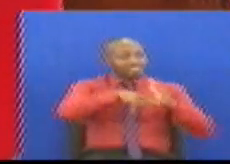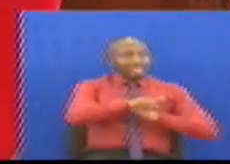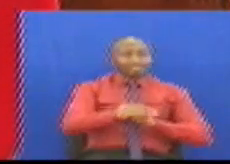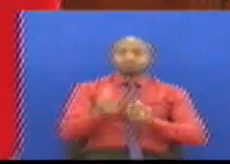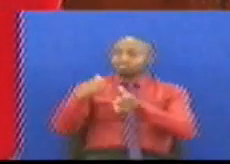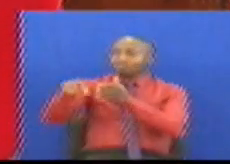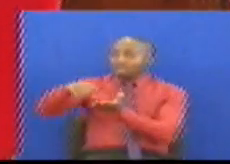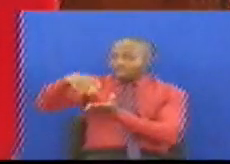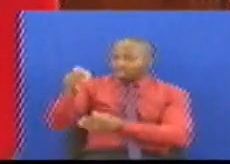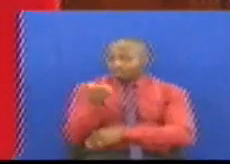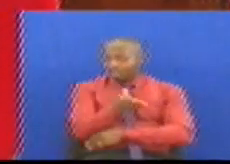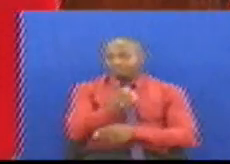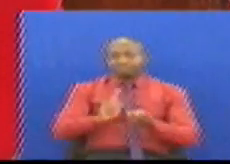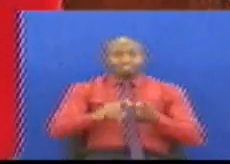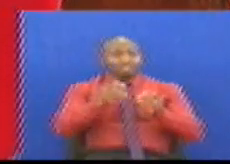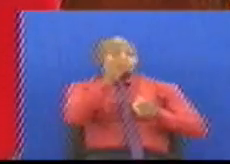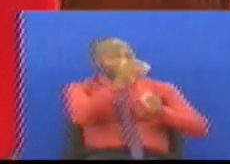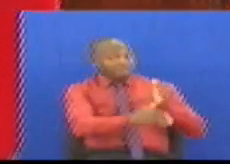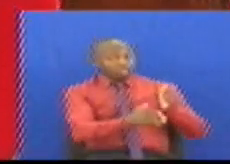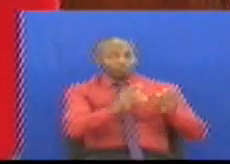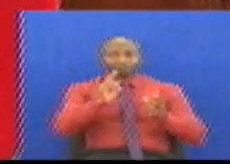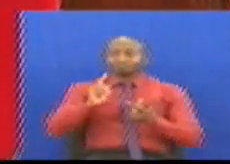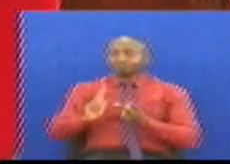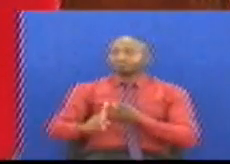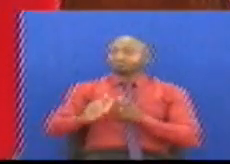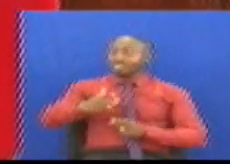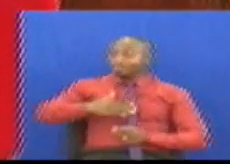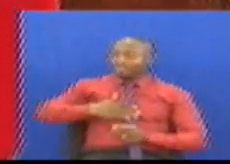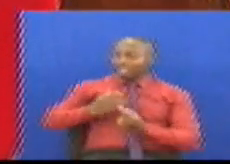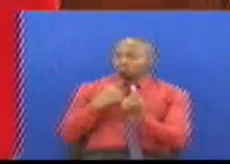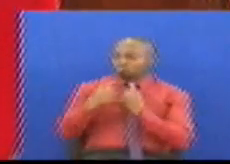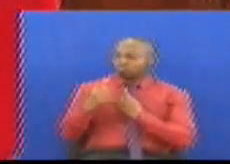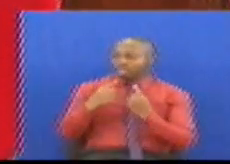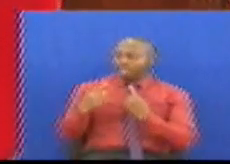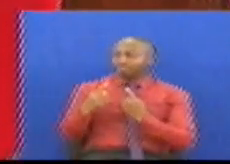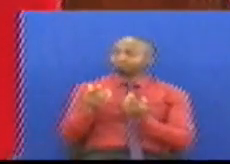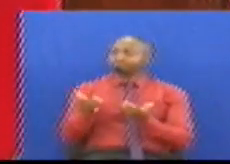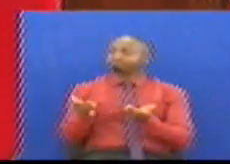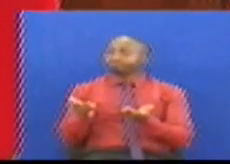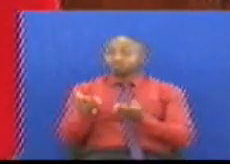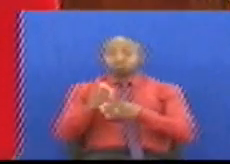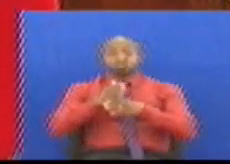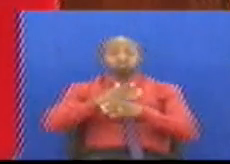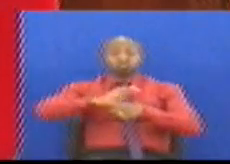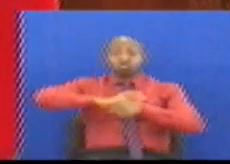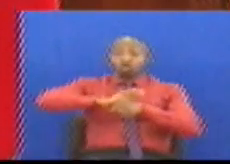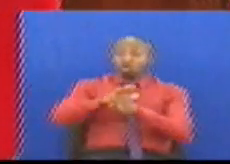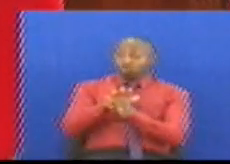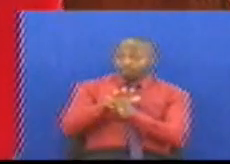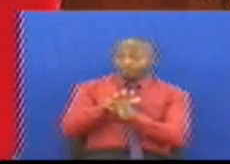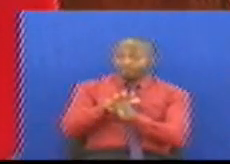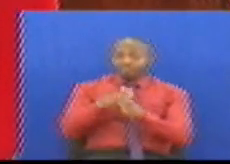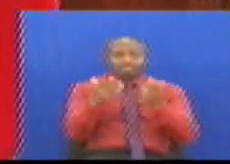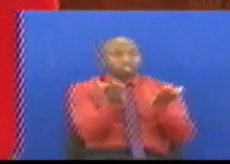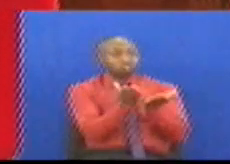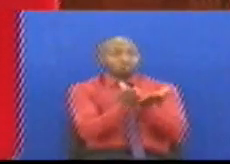kugharamia jambo hili. Jambo la mwisho Mheshimiwa Naibu Spika, ningependa nizungumzie, niongezee kwenye swala la corona sasa. Shule